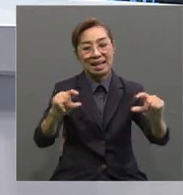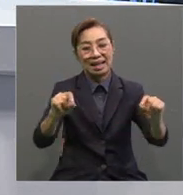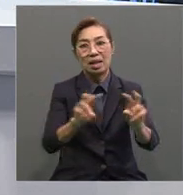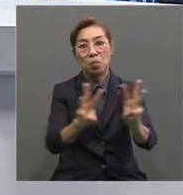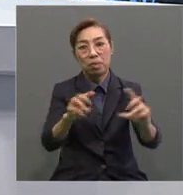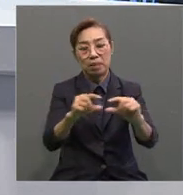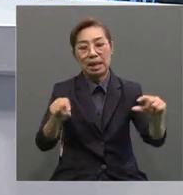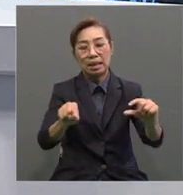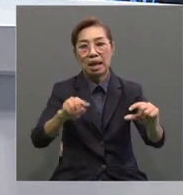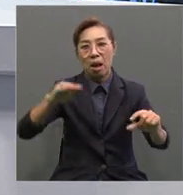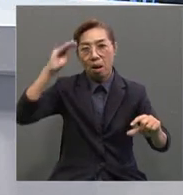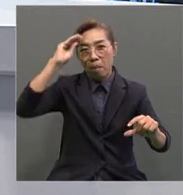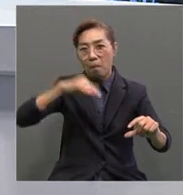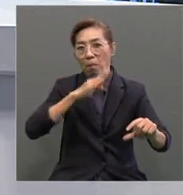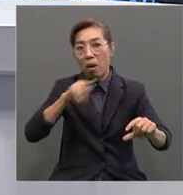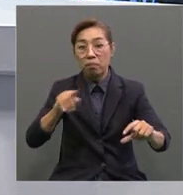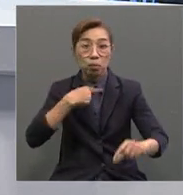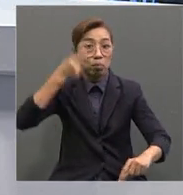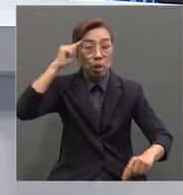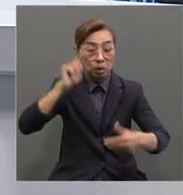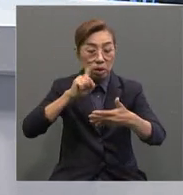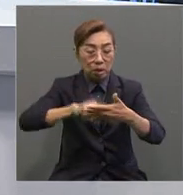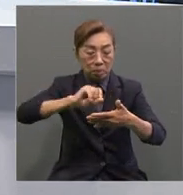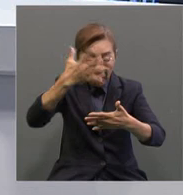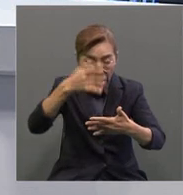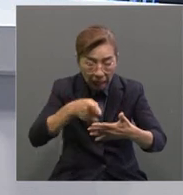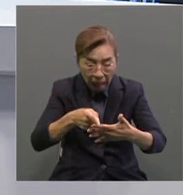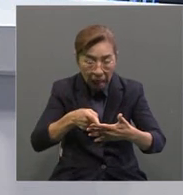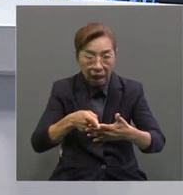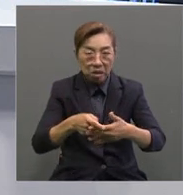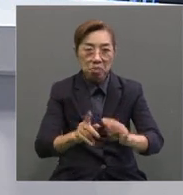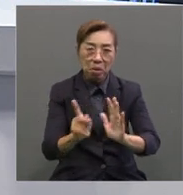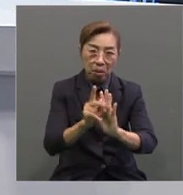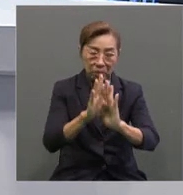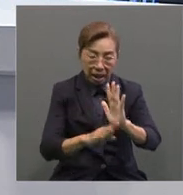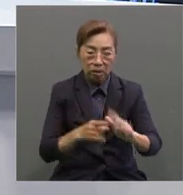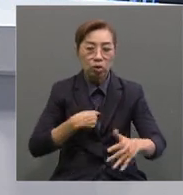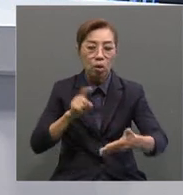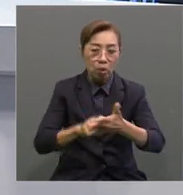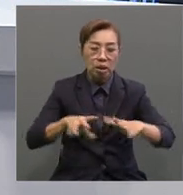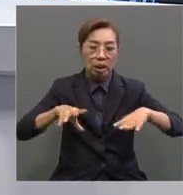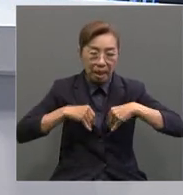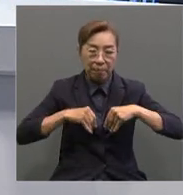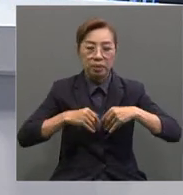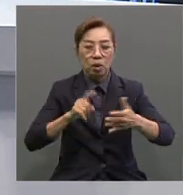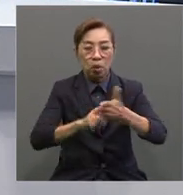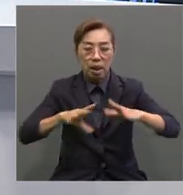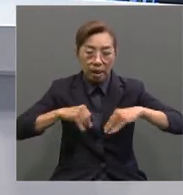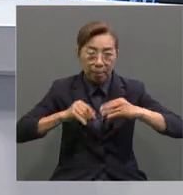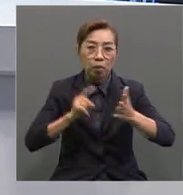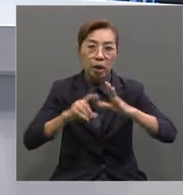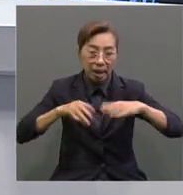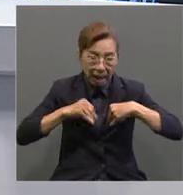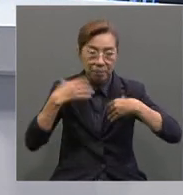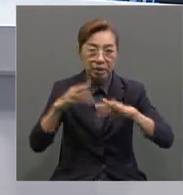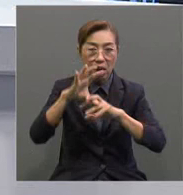พอเข้าระบบกันไปแล้วแล้วนะคะแล้วก็จะแจ้งให้ผู้เสียหายเนี่ยกดยอมรับเงื่อนไขต่างๆไปเรื่อยๆ 1 2 3 4นะคะแล้วก็จะ